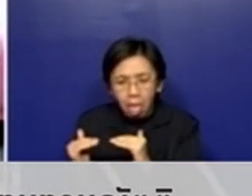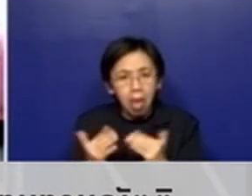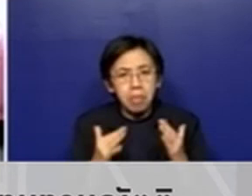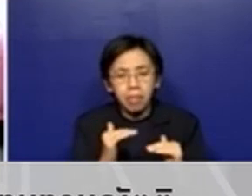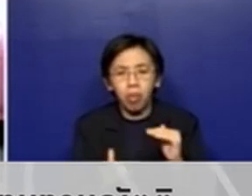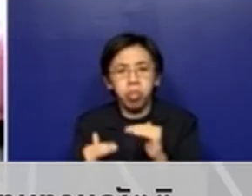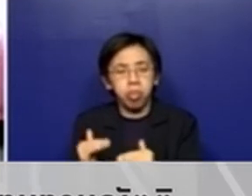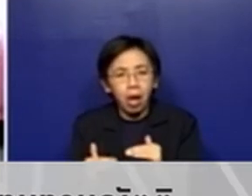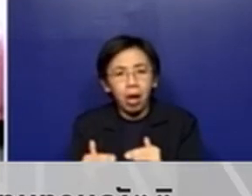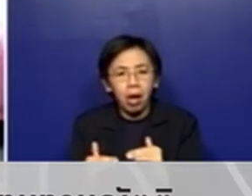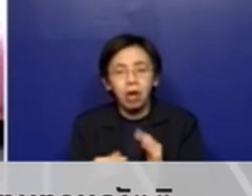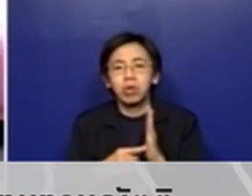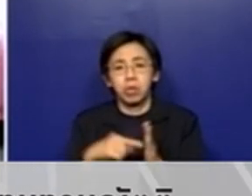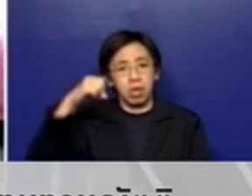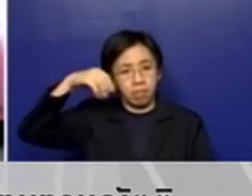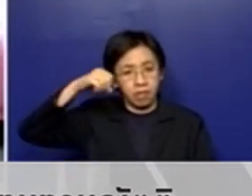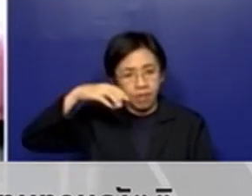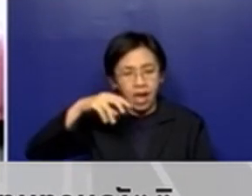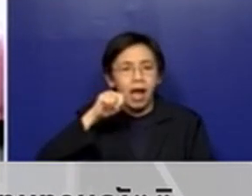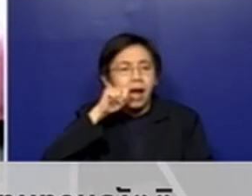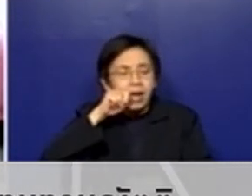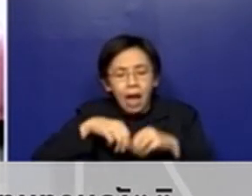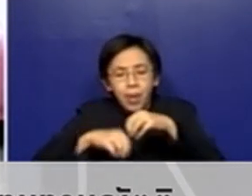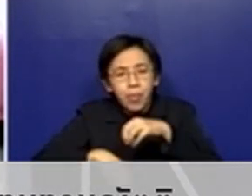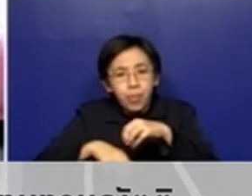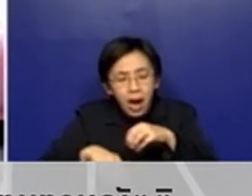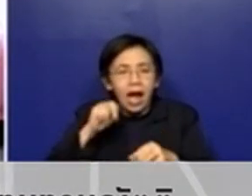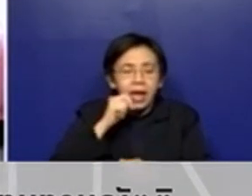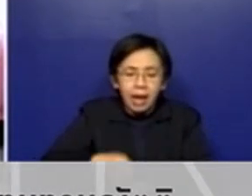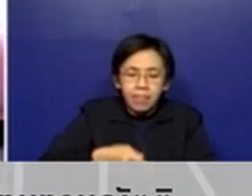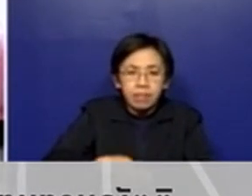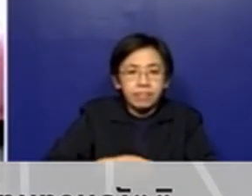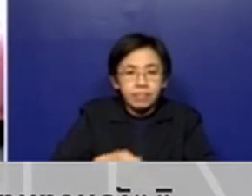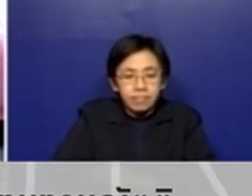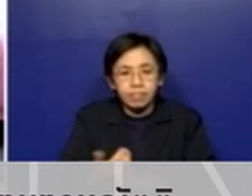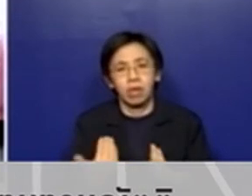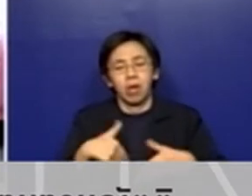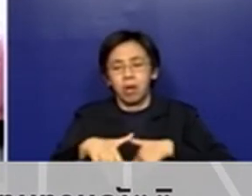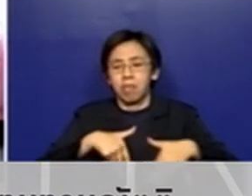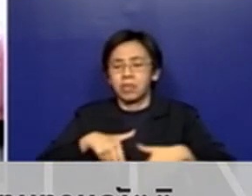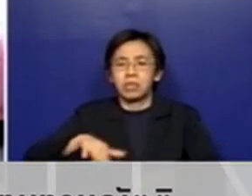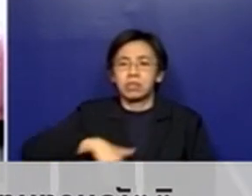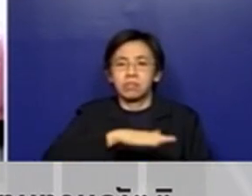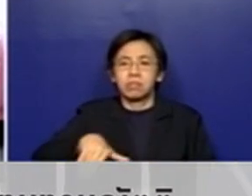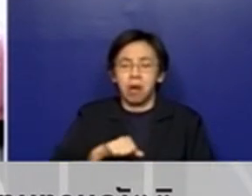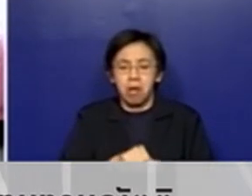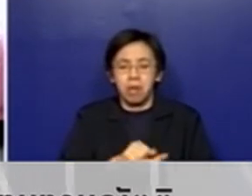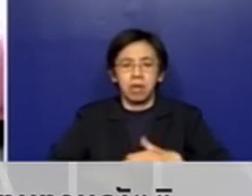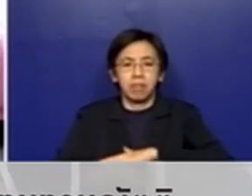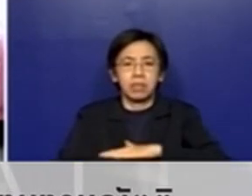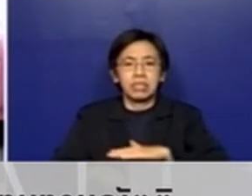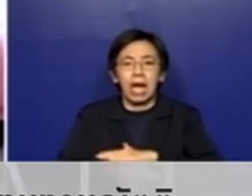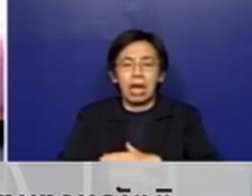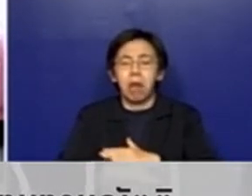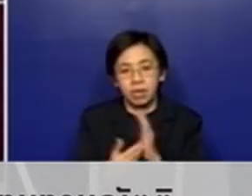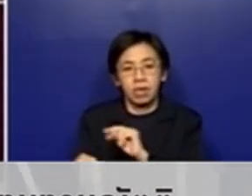าข้างนอกสภานะฮะก็อันนี้ถือว่าเป็นบทบาทซึ่งเพิ่มสีสันให้กับศึกซักฟอกในรอบนี้ในมองเชิ